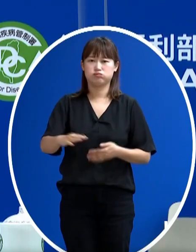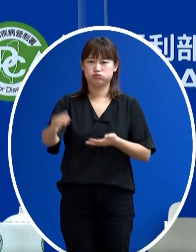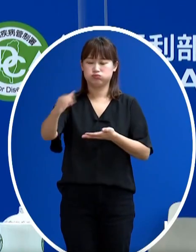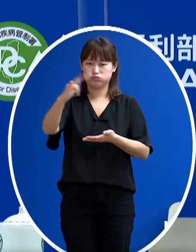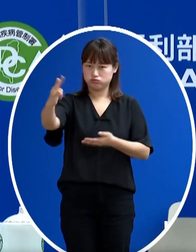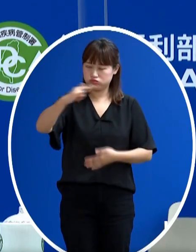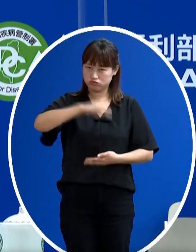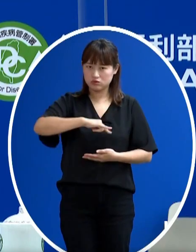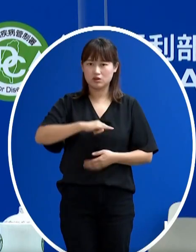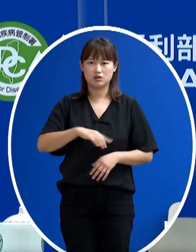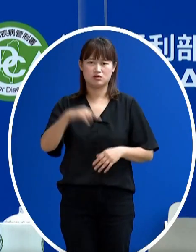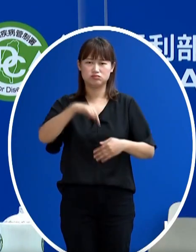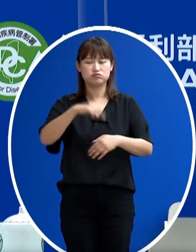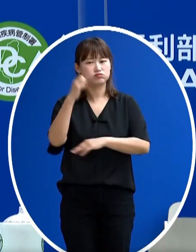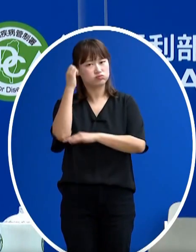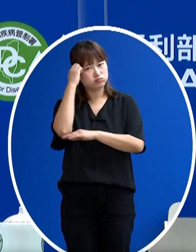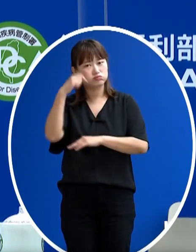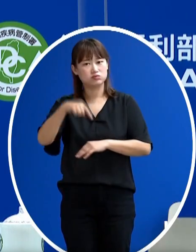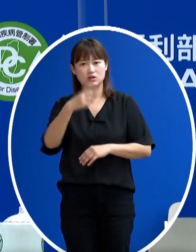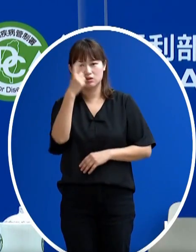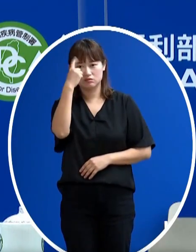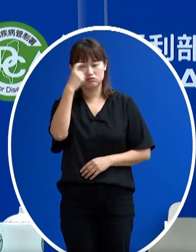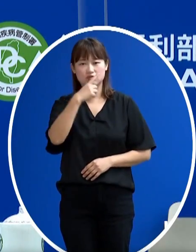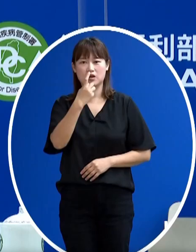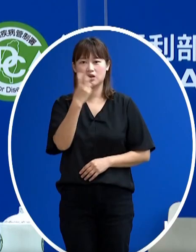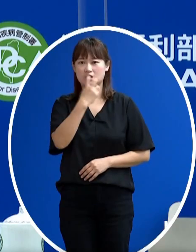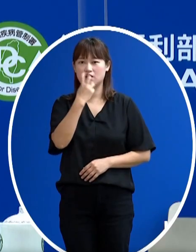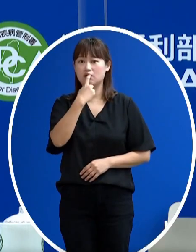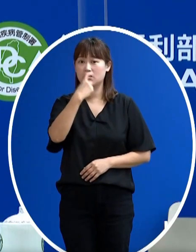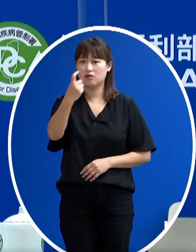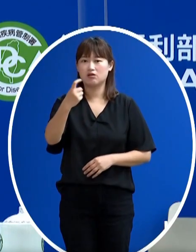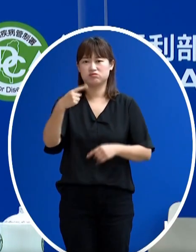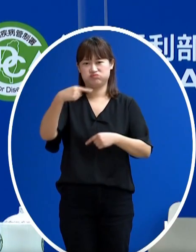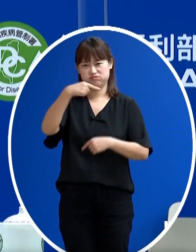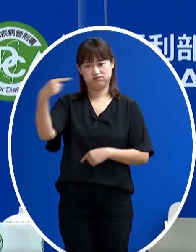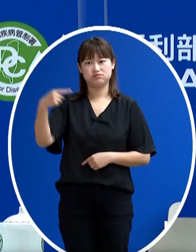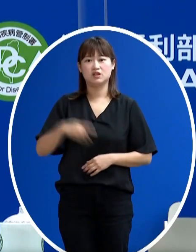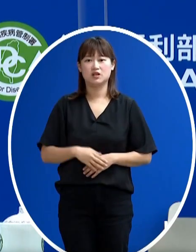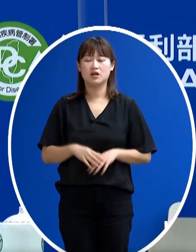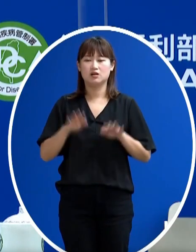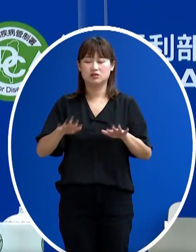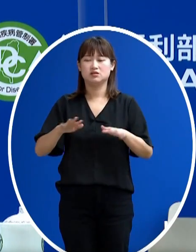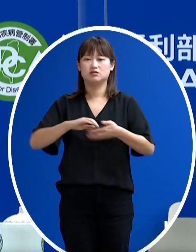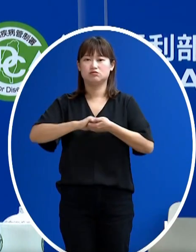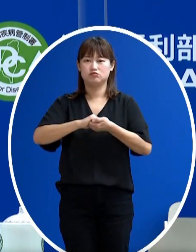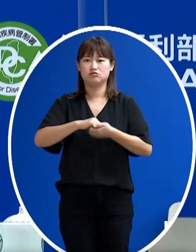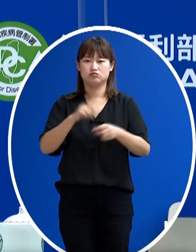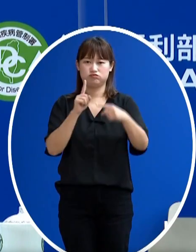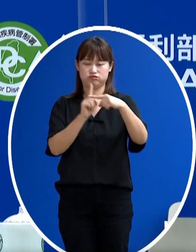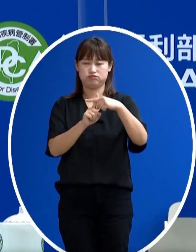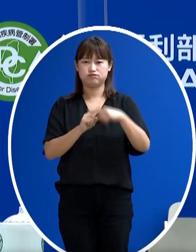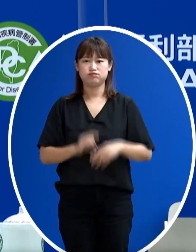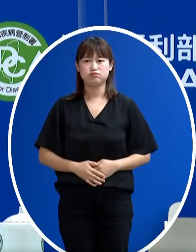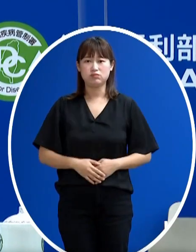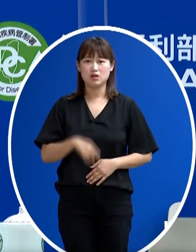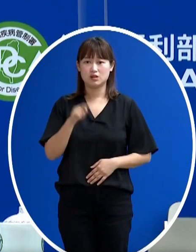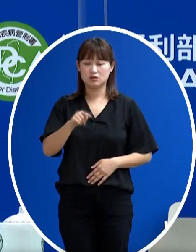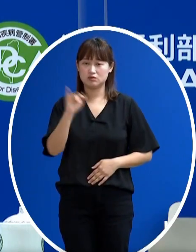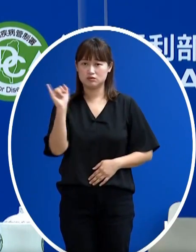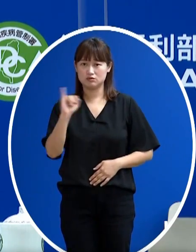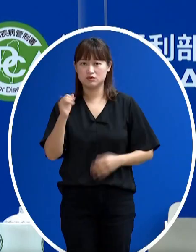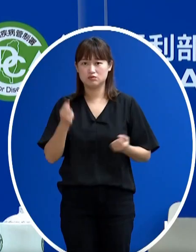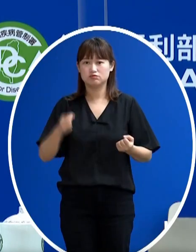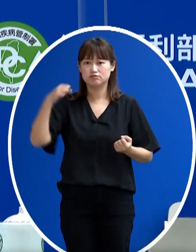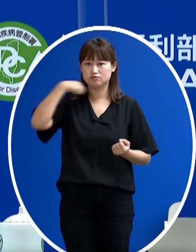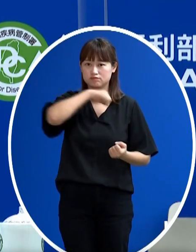前采检均为阴性。那10月5号因出境需求自备采检于今日确诊。那个案在台期间无症状，